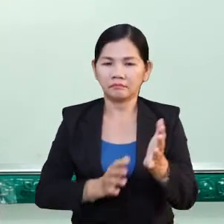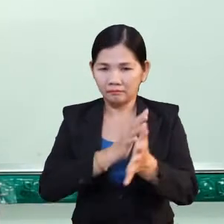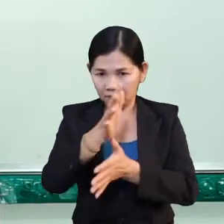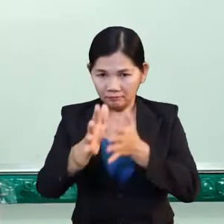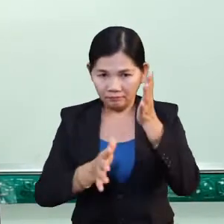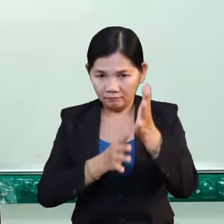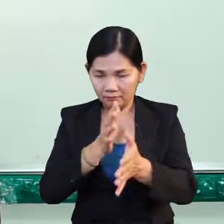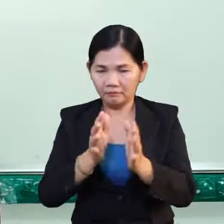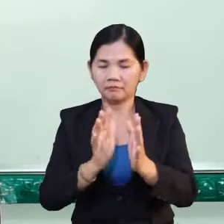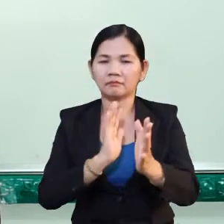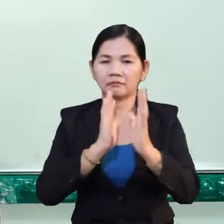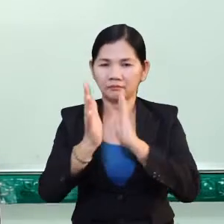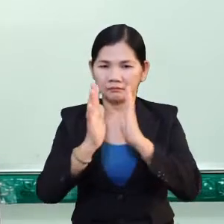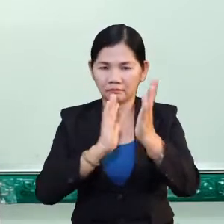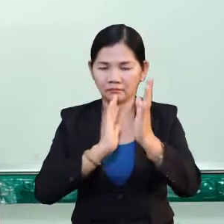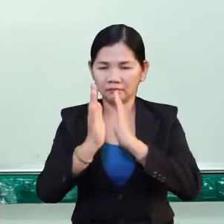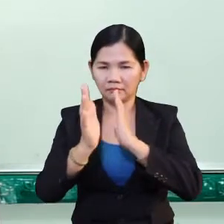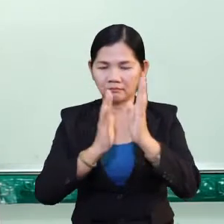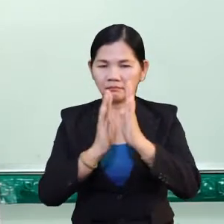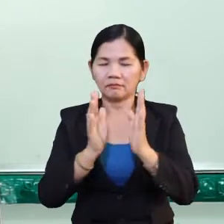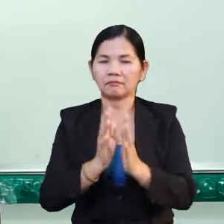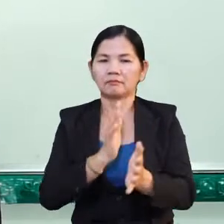ចាមើលឆ្វេងស្ដាំអស់នៅកូនចាយើងត្រូវមើលភ្លើងសញ្ញាចរាចរណ៍មើលភ្លើងសញ្ញា